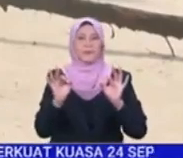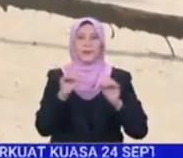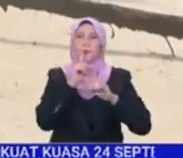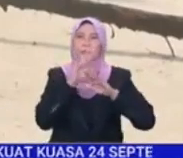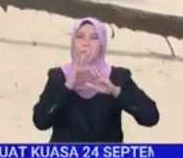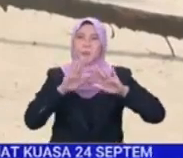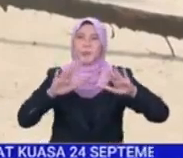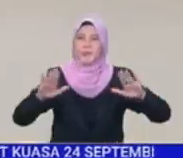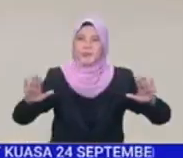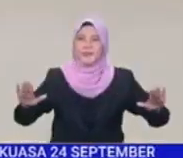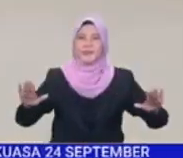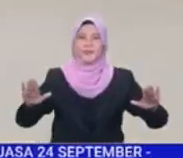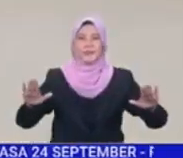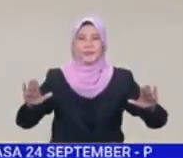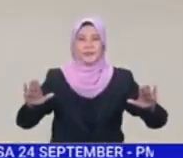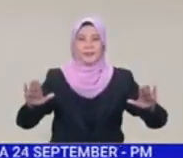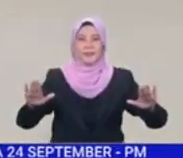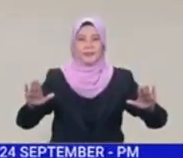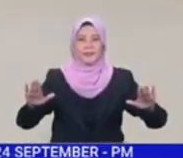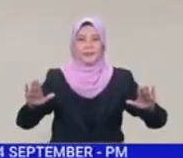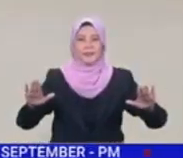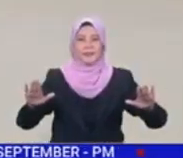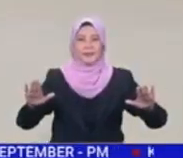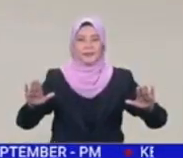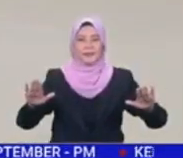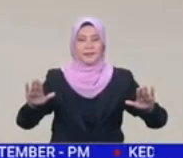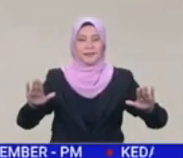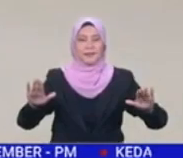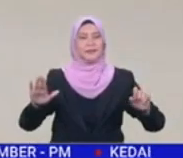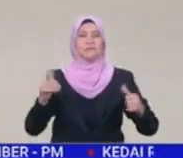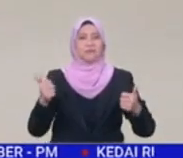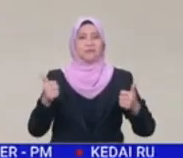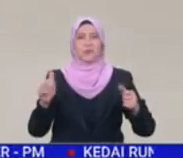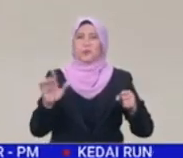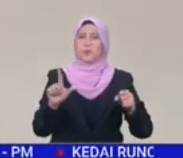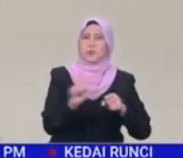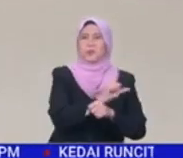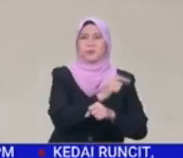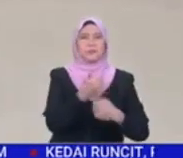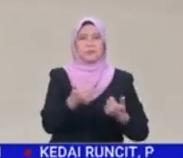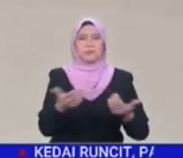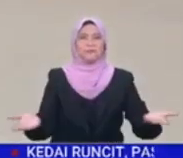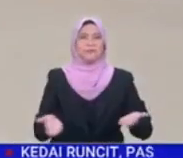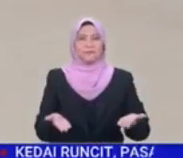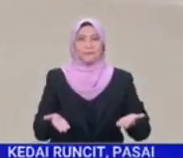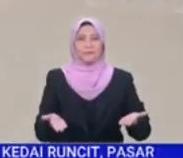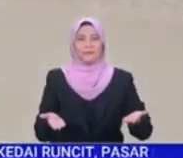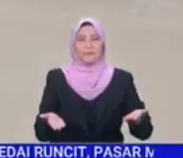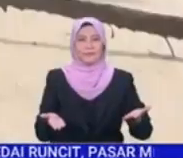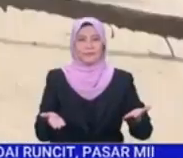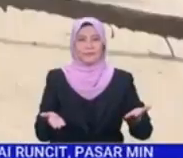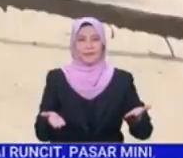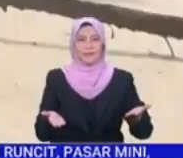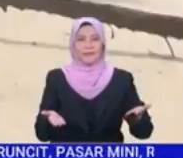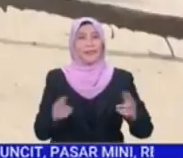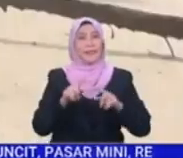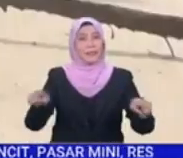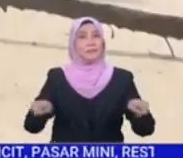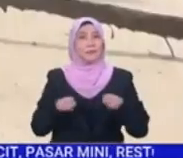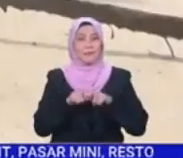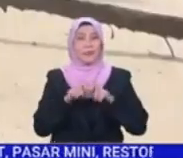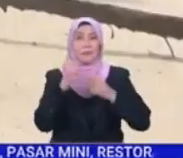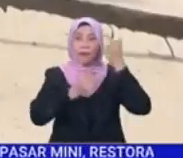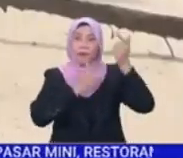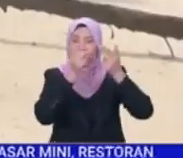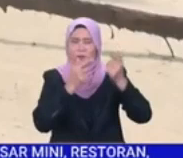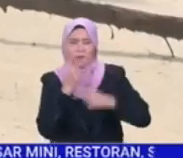sunyi Molek memang cukuplah sini kalau untuk tempat pelancongan Baru